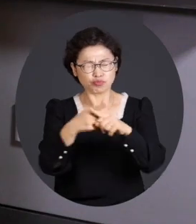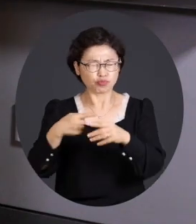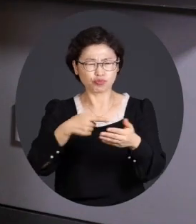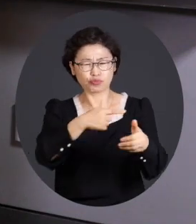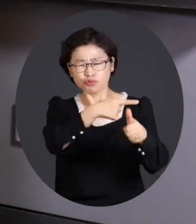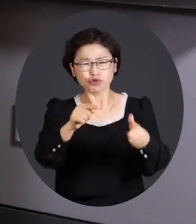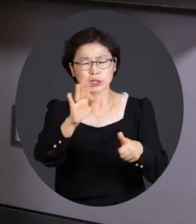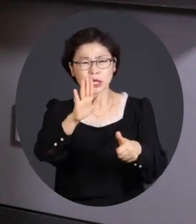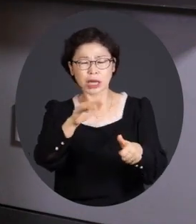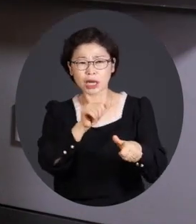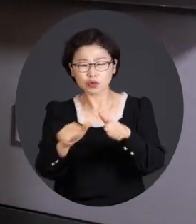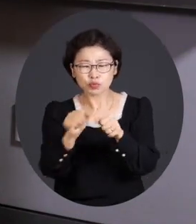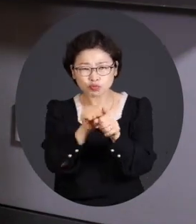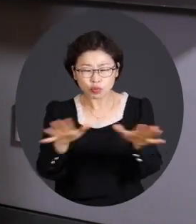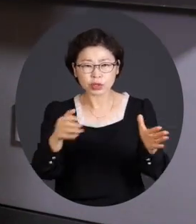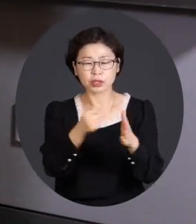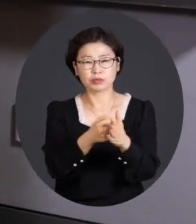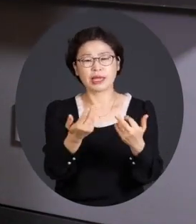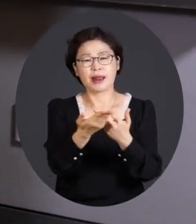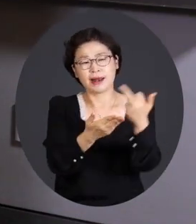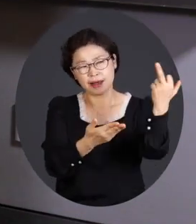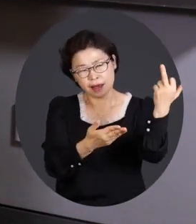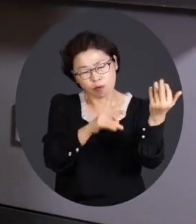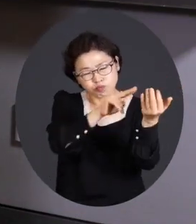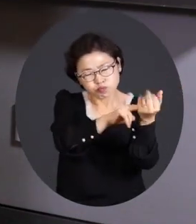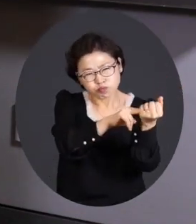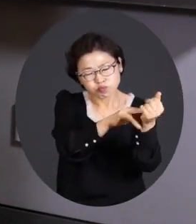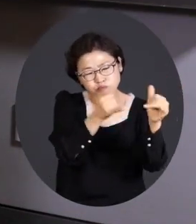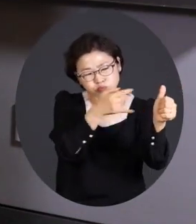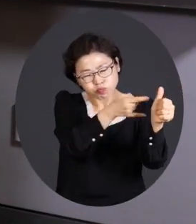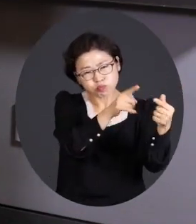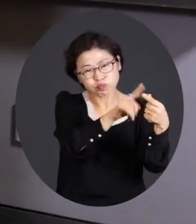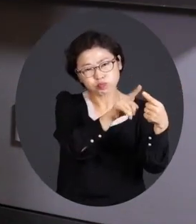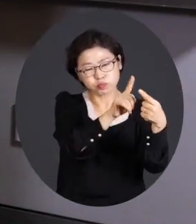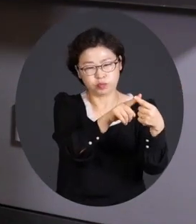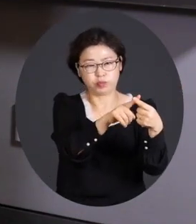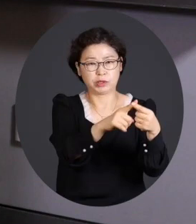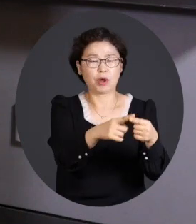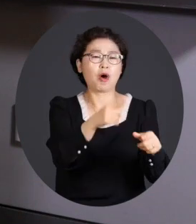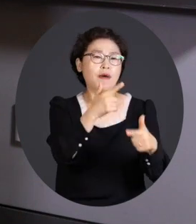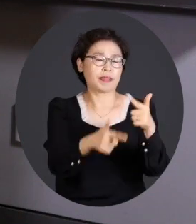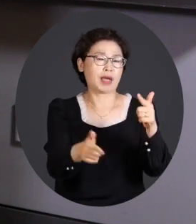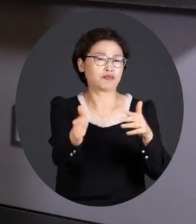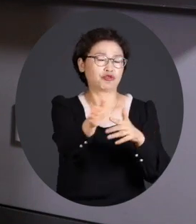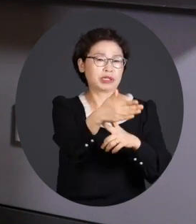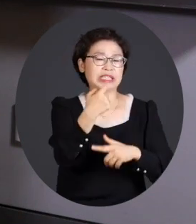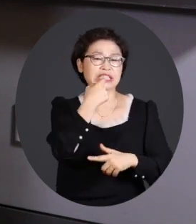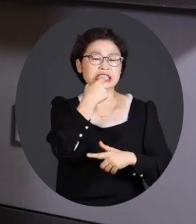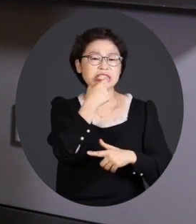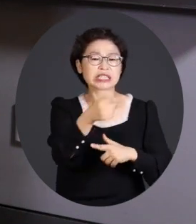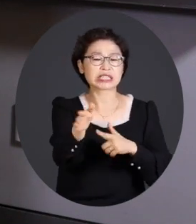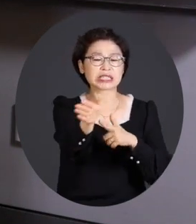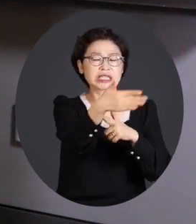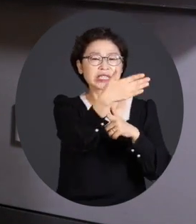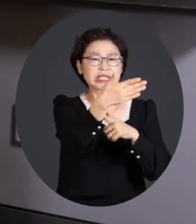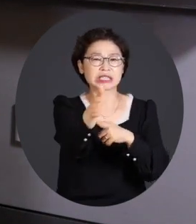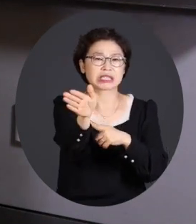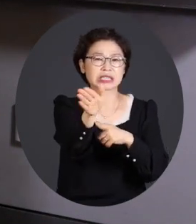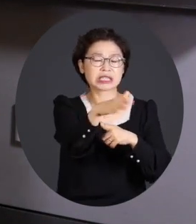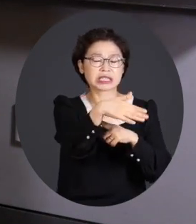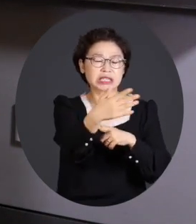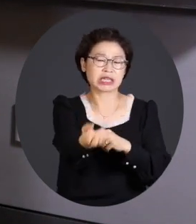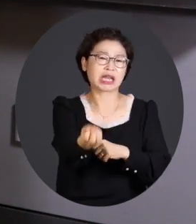소문이 퍼지면서 한라산에 피신해 있던 피난민들이 이 나뭇가지에 흰옷을 메어 만든 백기를 앞에